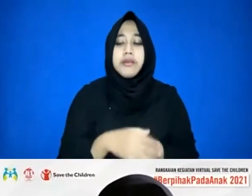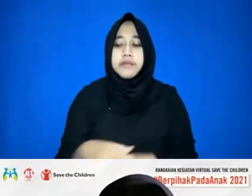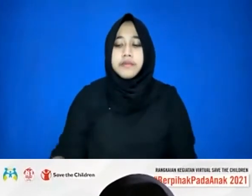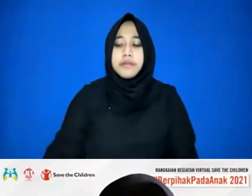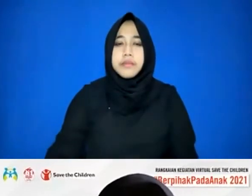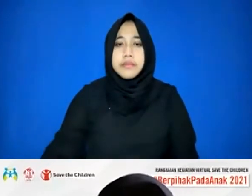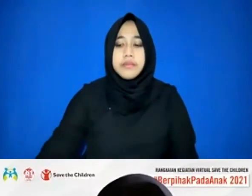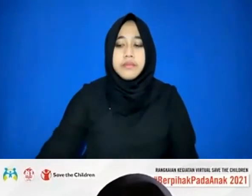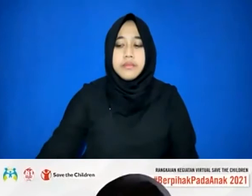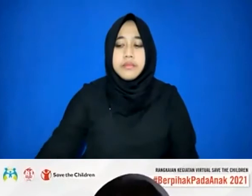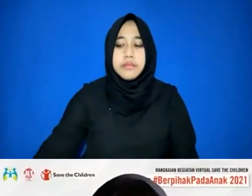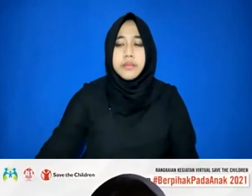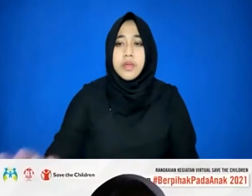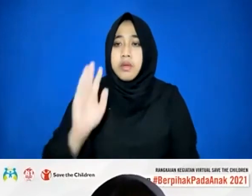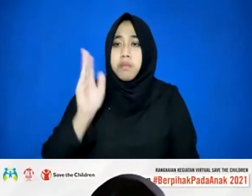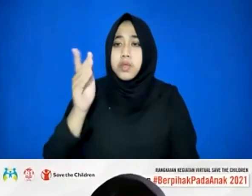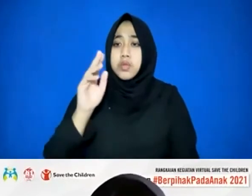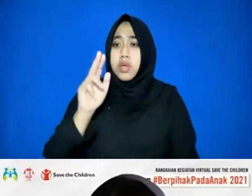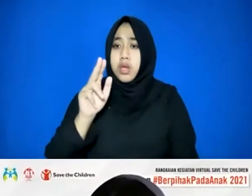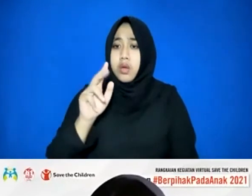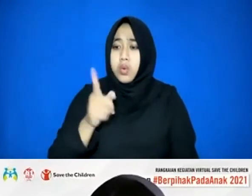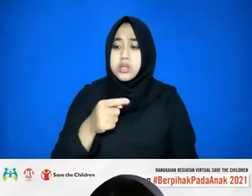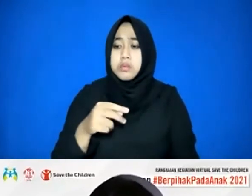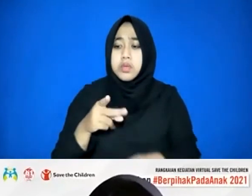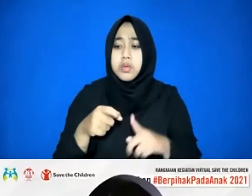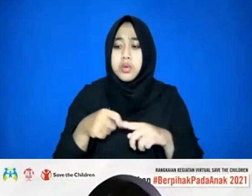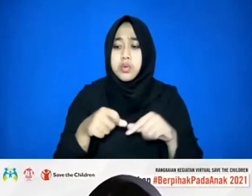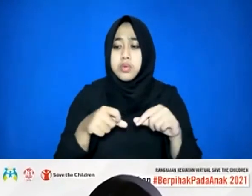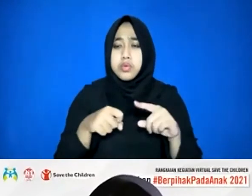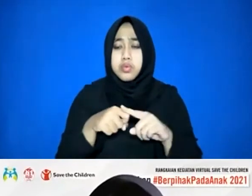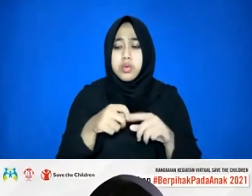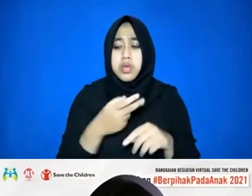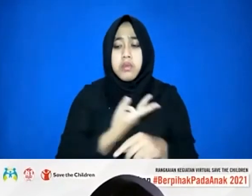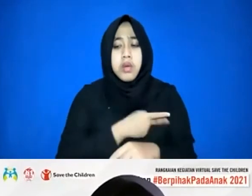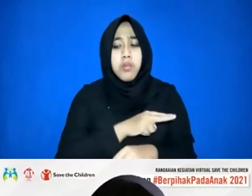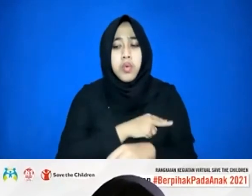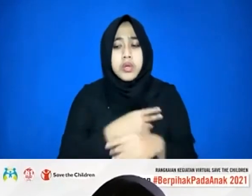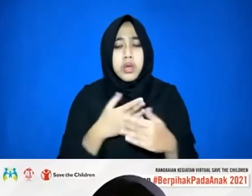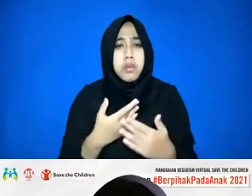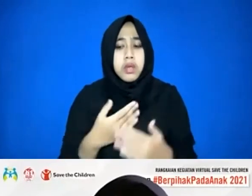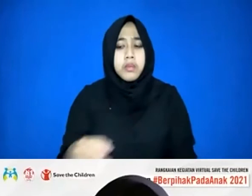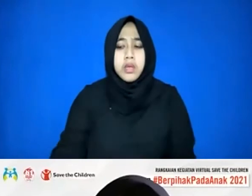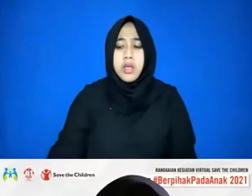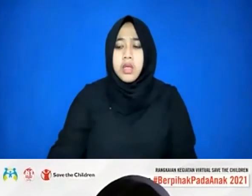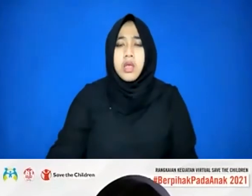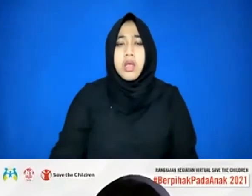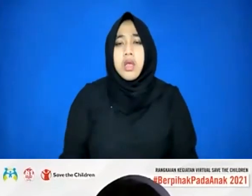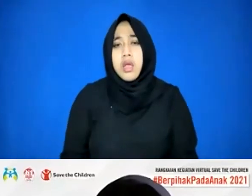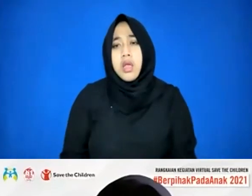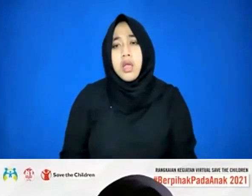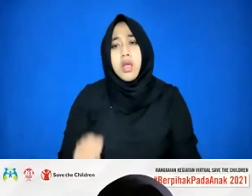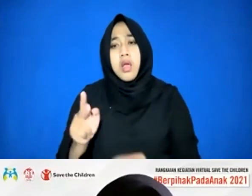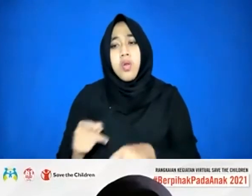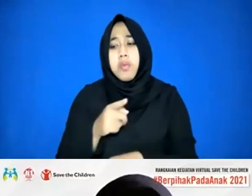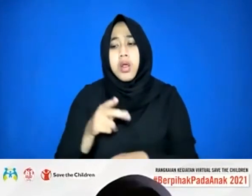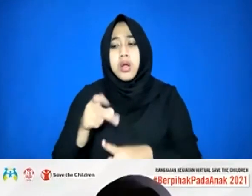Karena besok harus segera dirujuk hingga karena kapasitasnya gimana? Kalau mereka akan segera